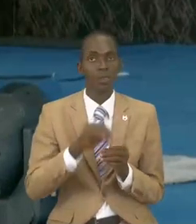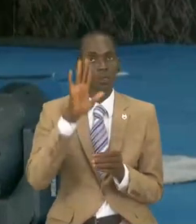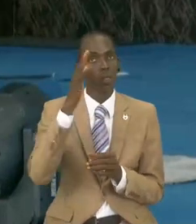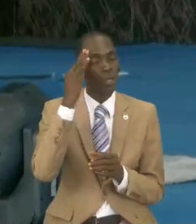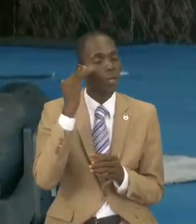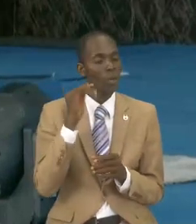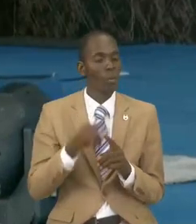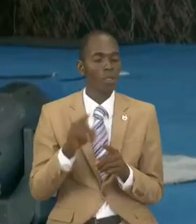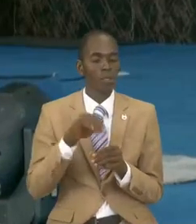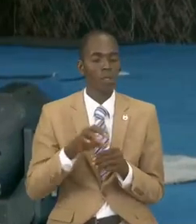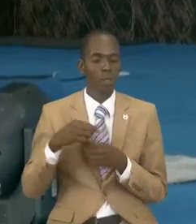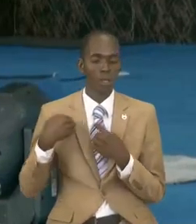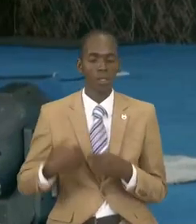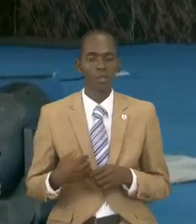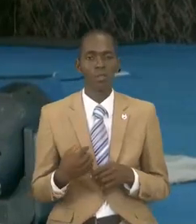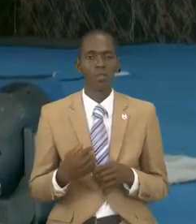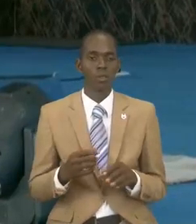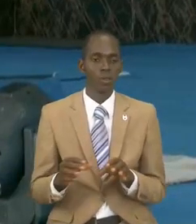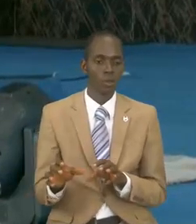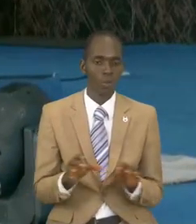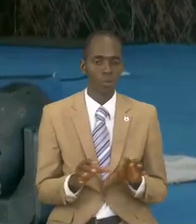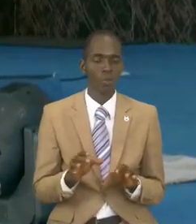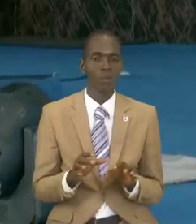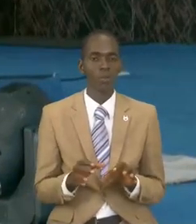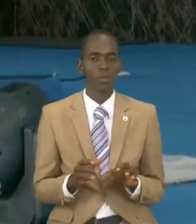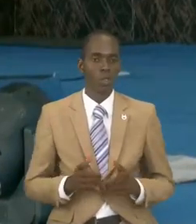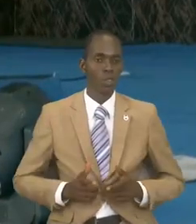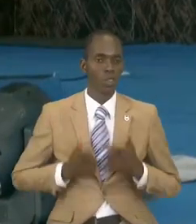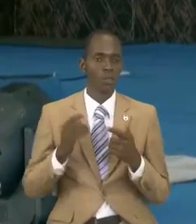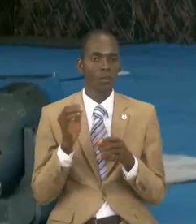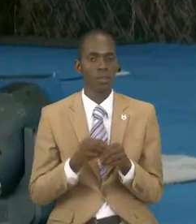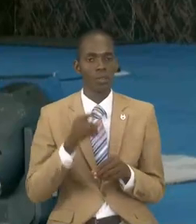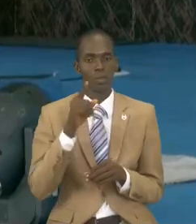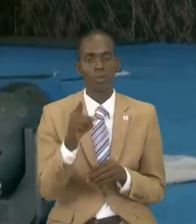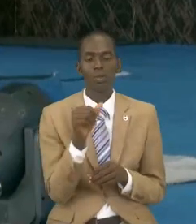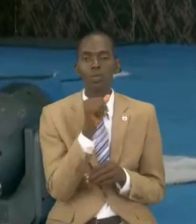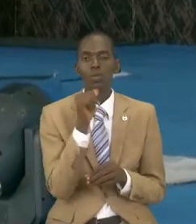votre tête, dans votre cœur, habite en vous,